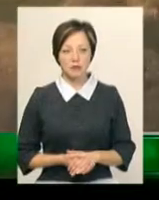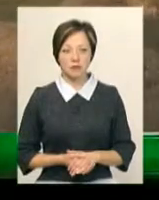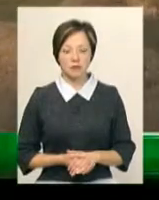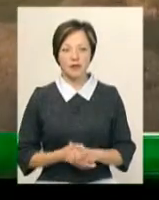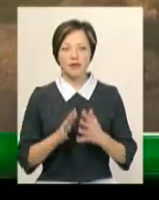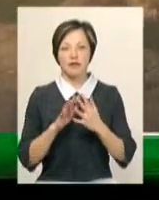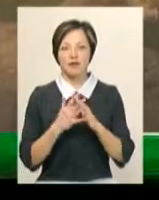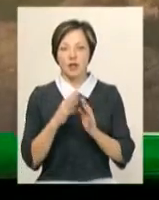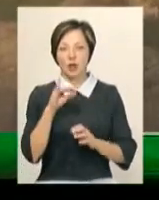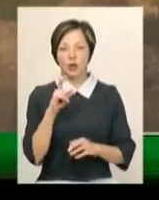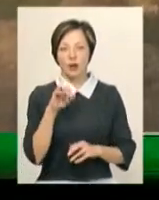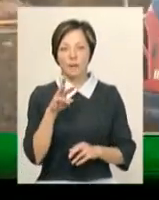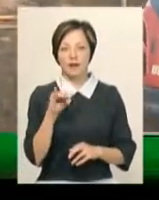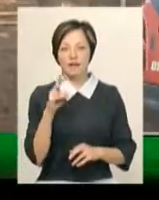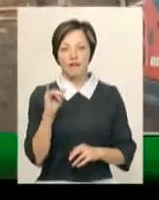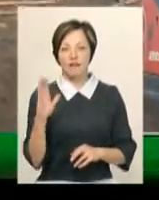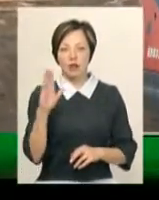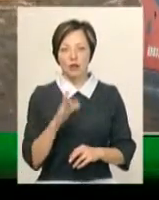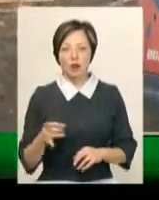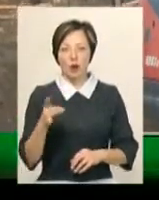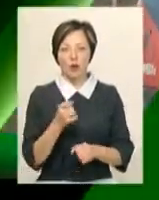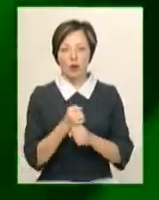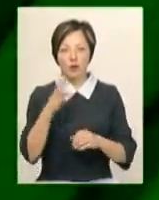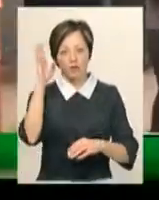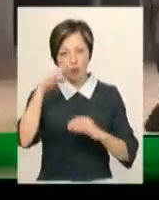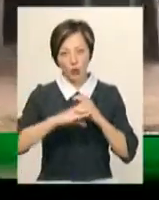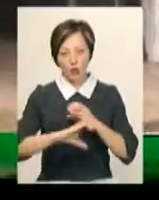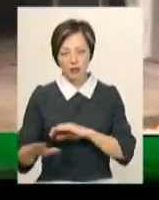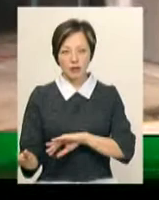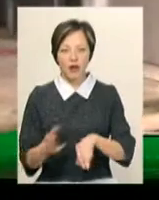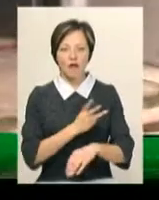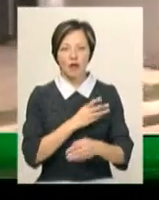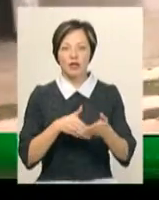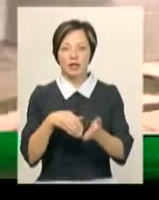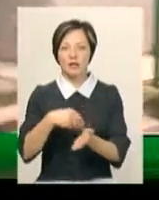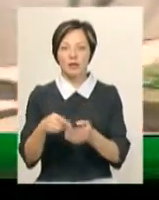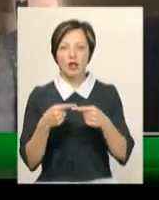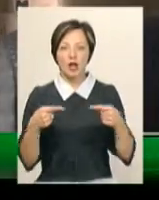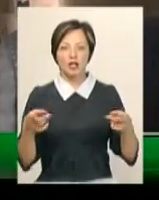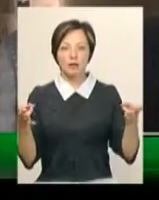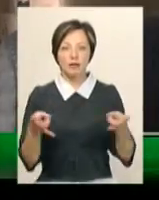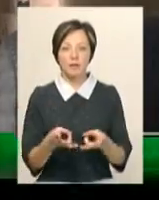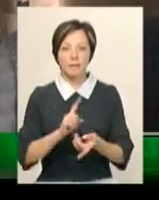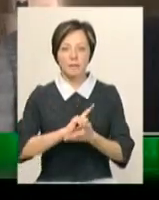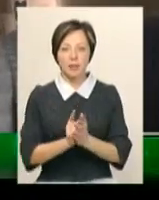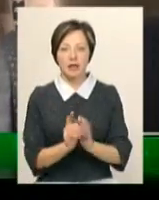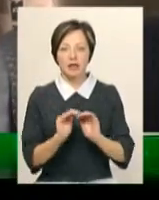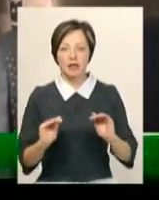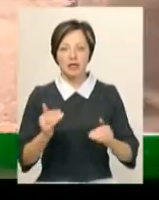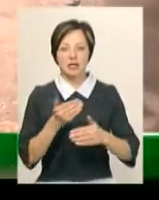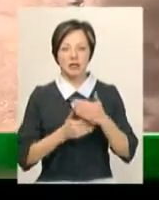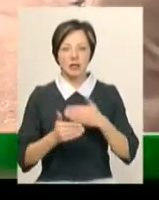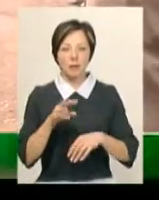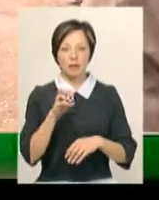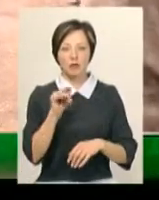У селі Юхимівці Волочиського району прокладають водогін. Волонтери закупили речі першої необхідності для дітей з